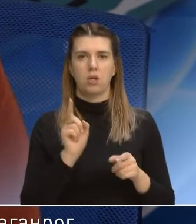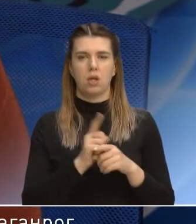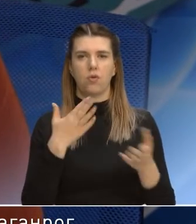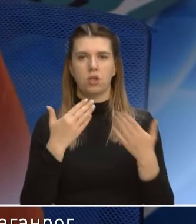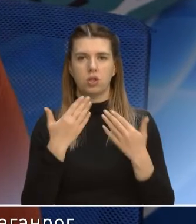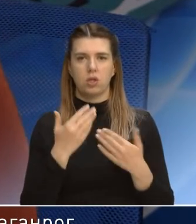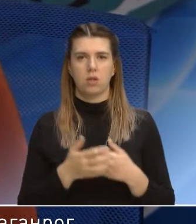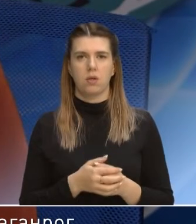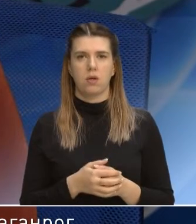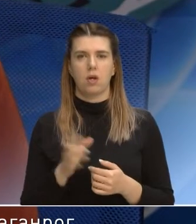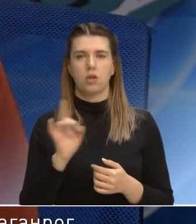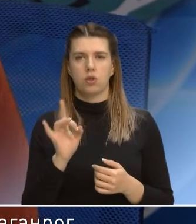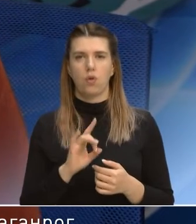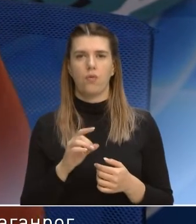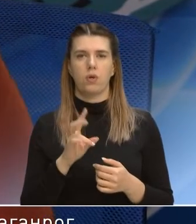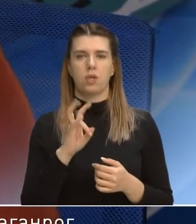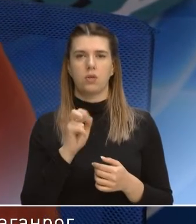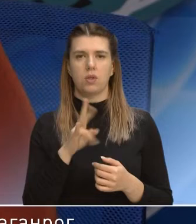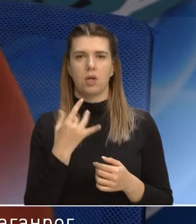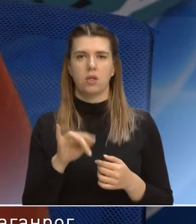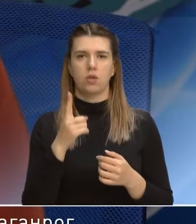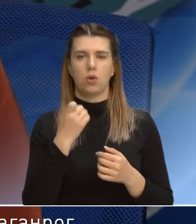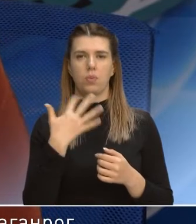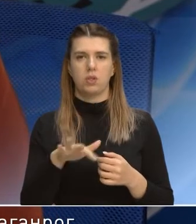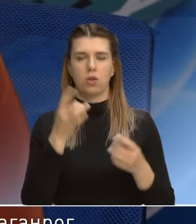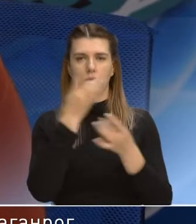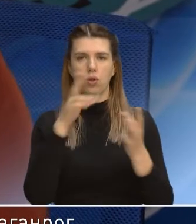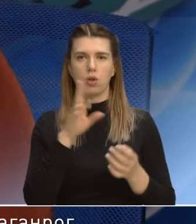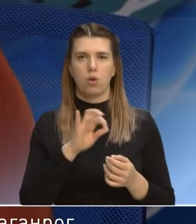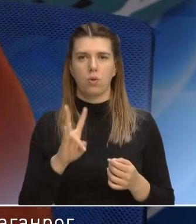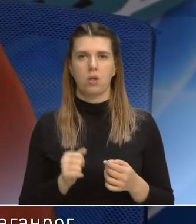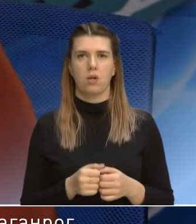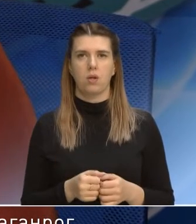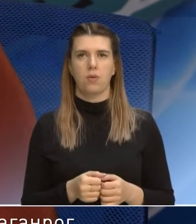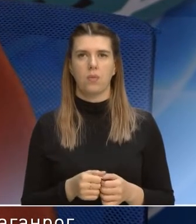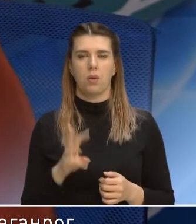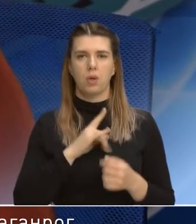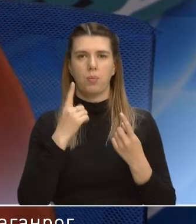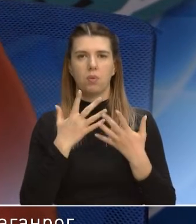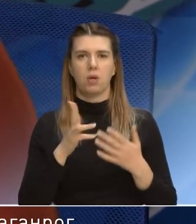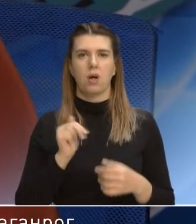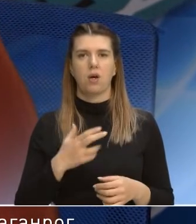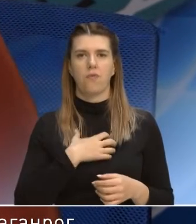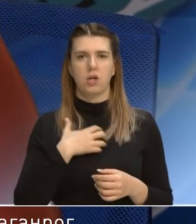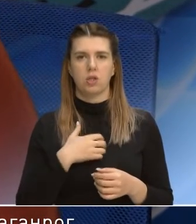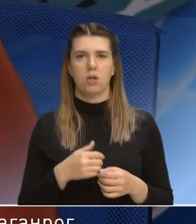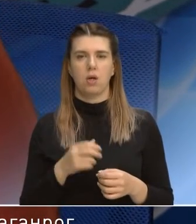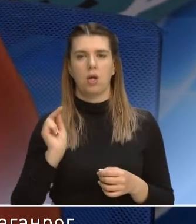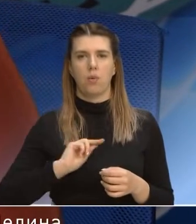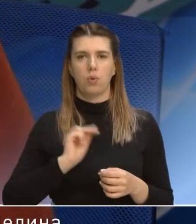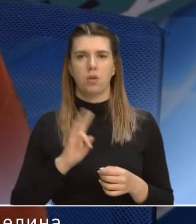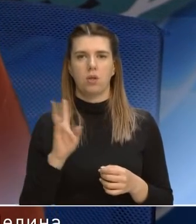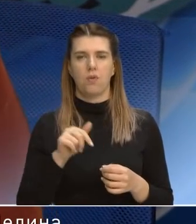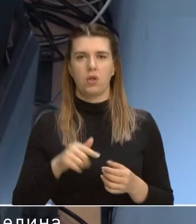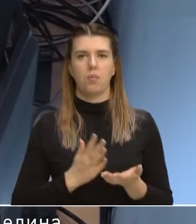межэтнических отношений. Ростов многонациональный, 150 культур Дона. И мы понимаем, как важно, да,